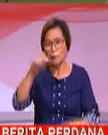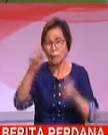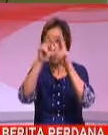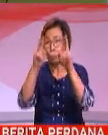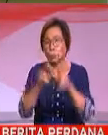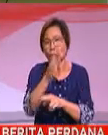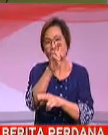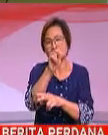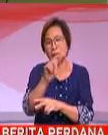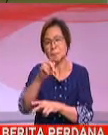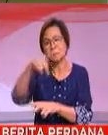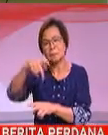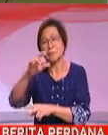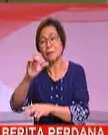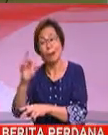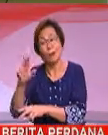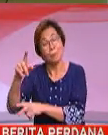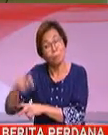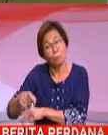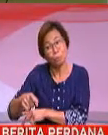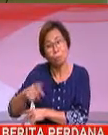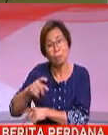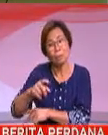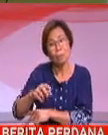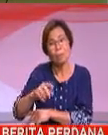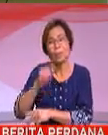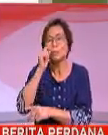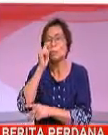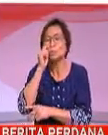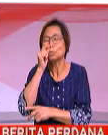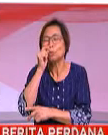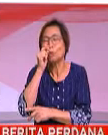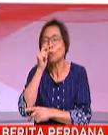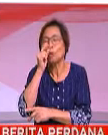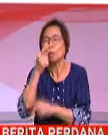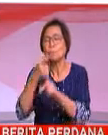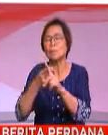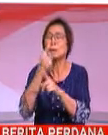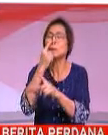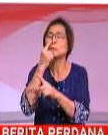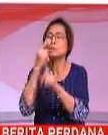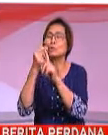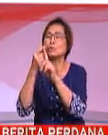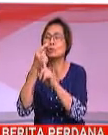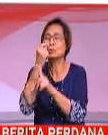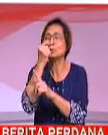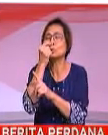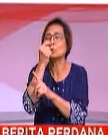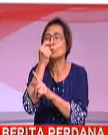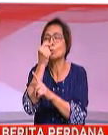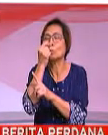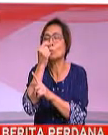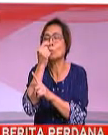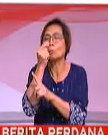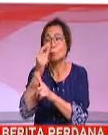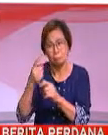ujian RT-PCR, dia memerlukan swab daripada hidung ataupun kita panggil